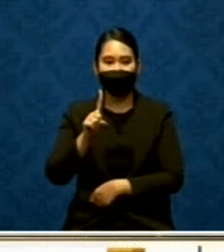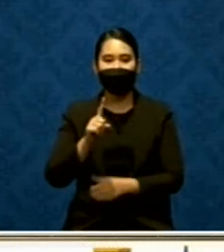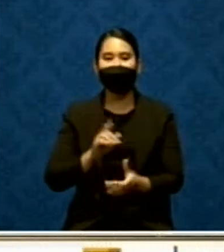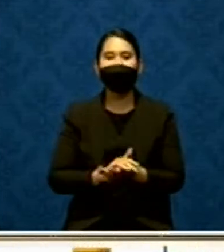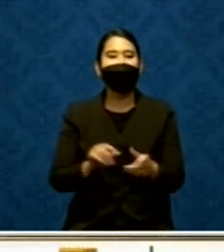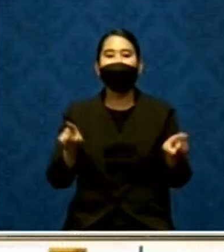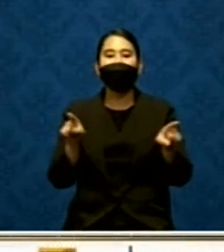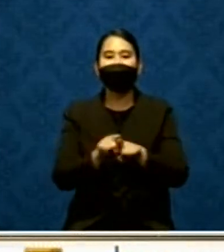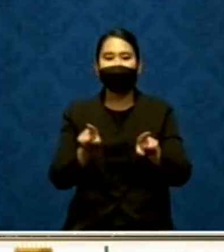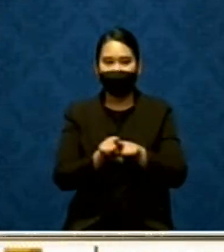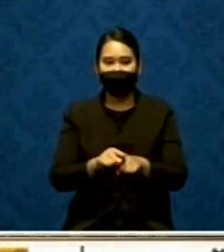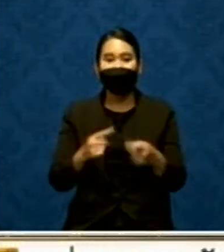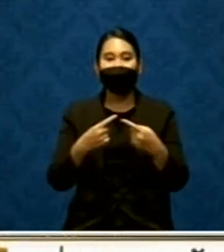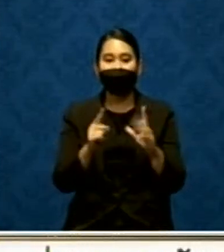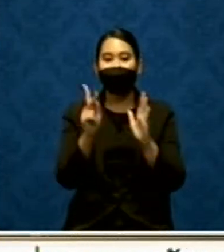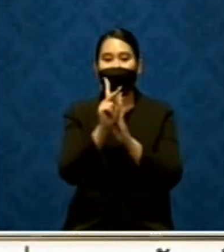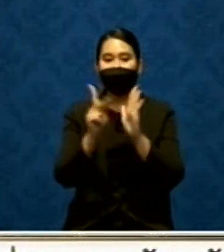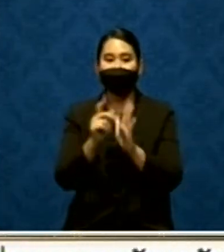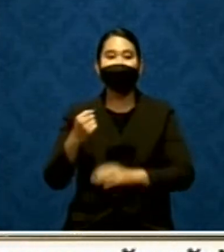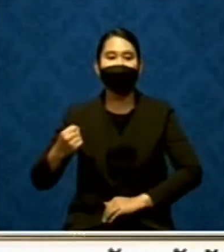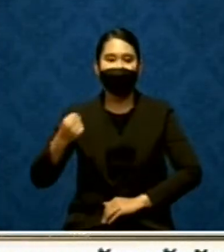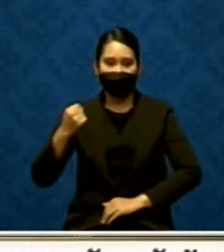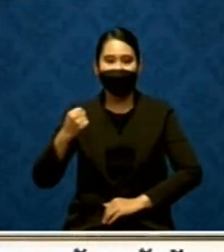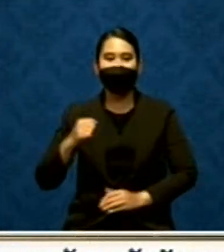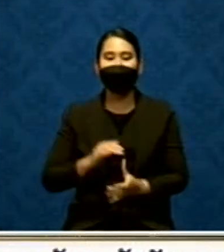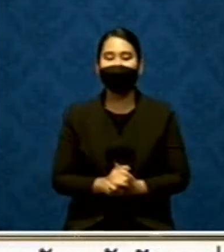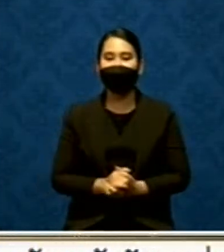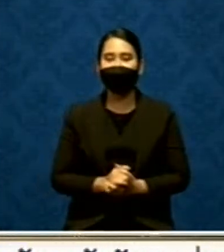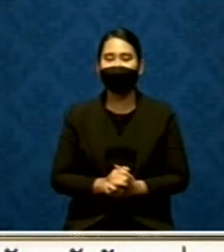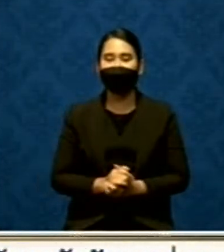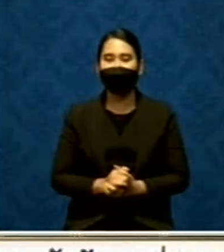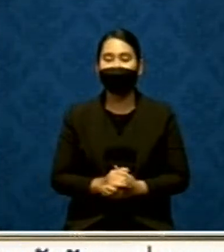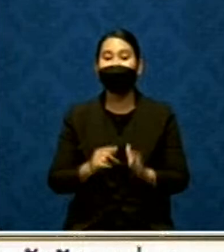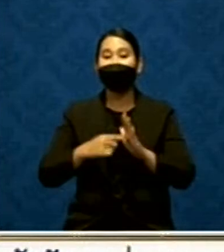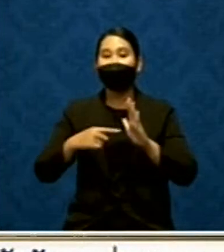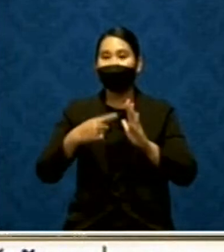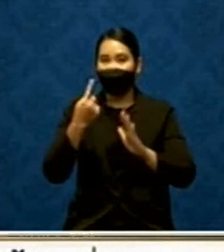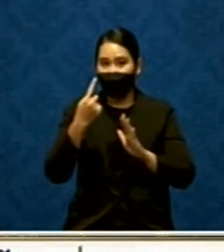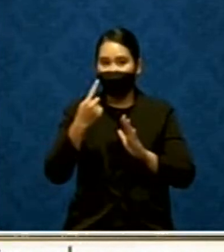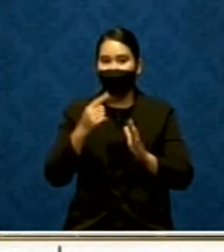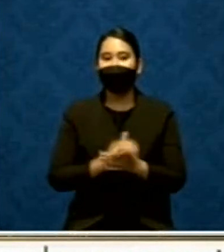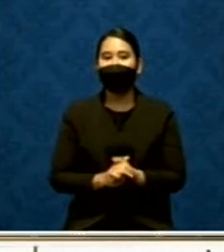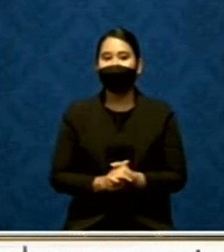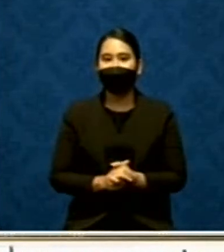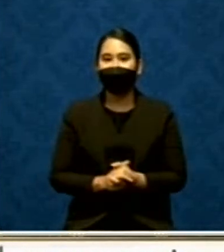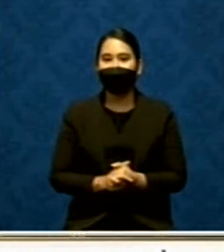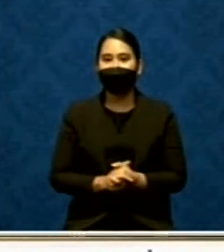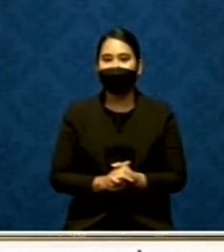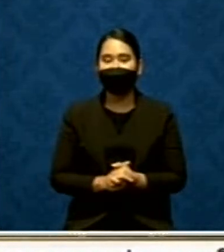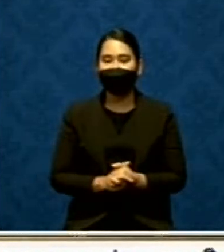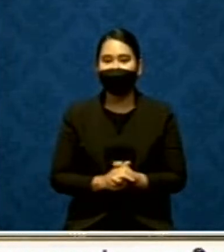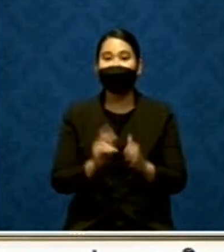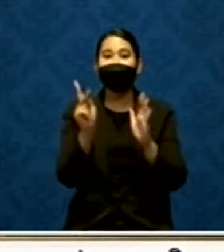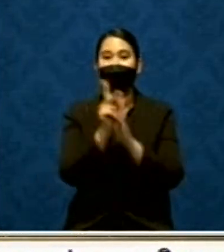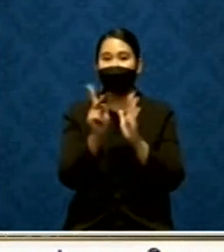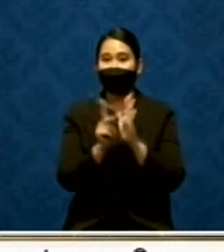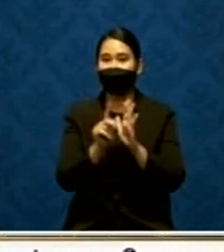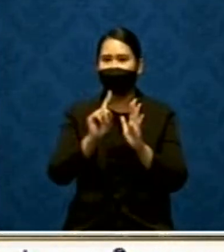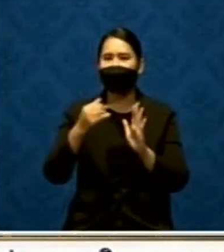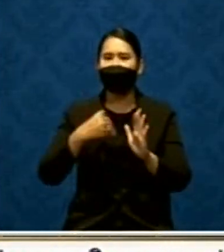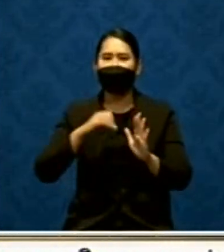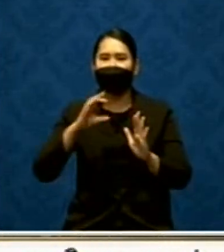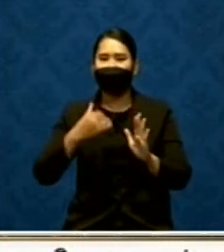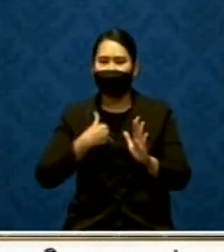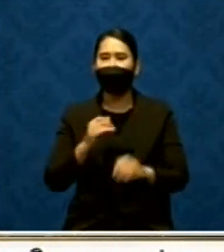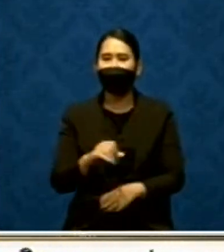รุกวัยเลยแต่เข้มกว่ากฎหมายเข้มข้นกว่าครับเขาว่ากันตั้งแต่ลดภาระในกระบวนยุติธรรมที่หลายท่านบอกว่าโอ้ไปจับ